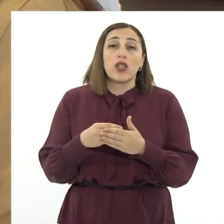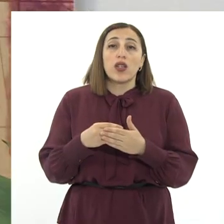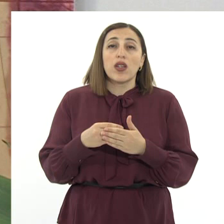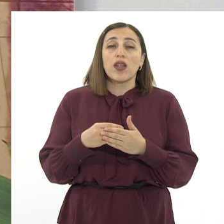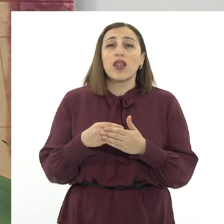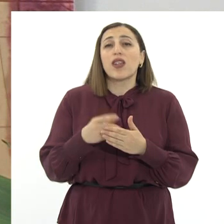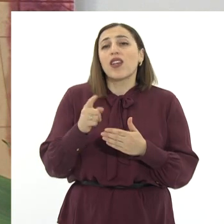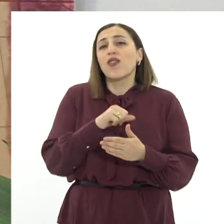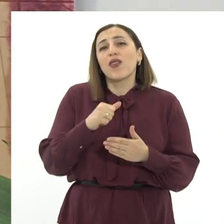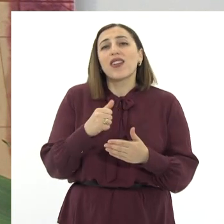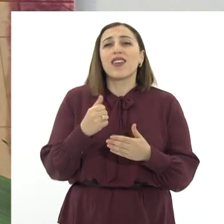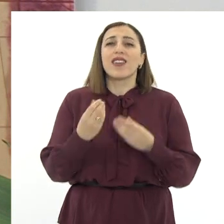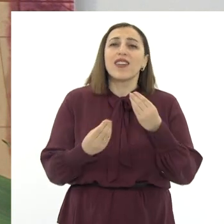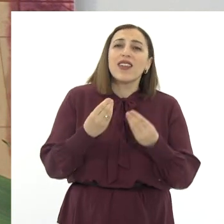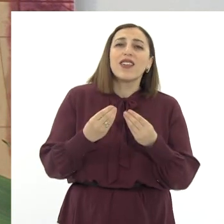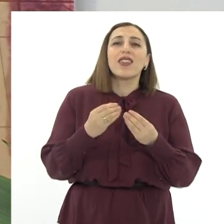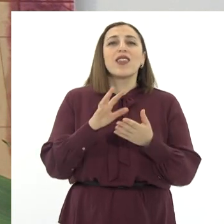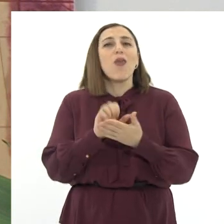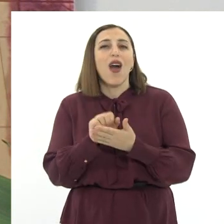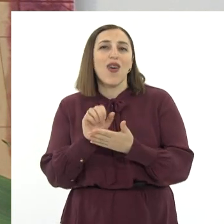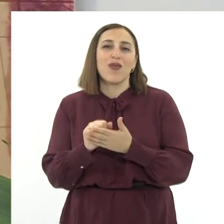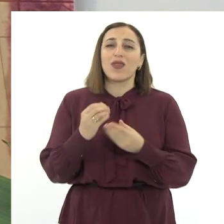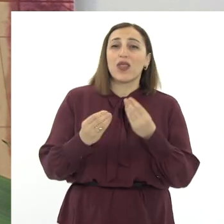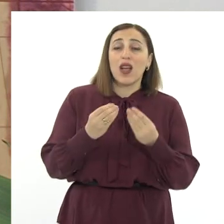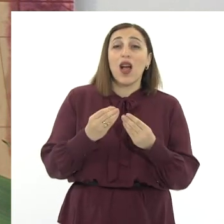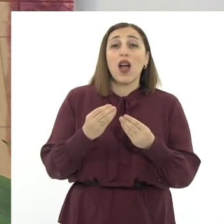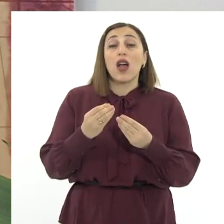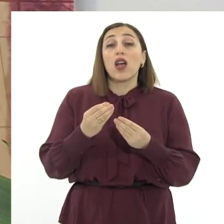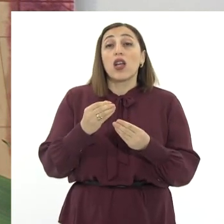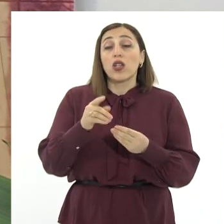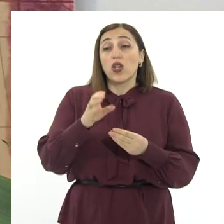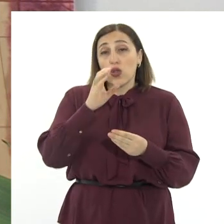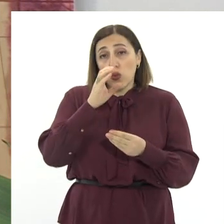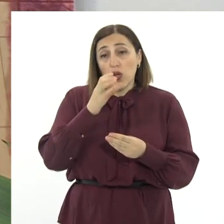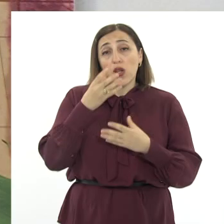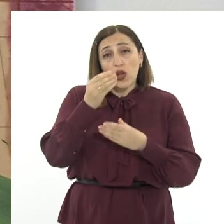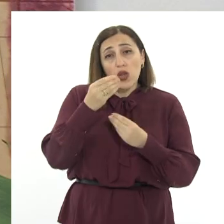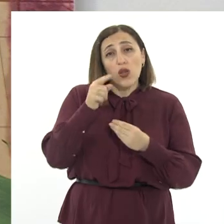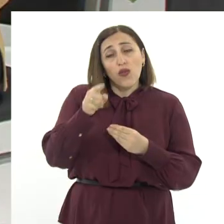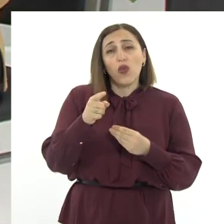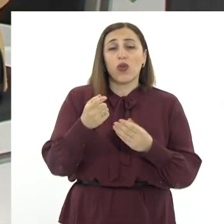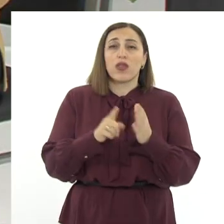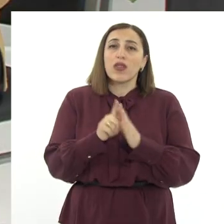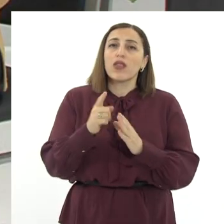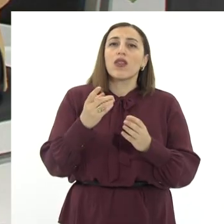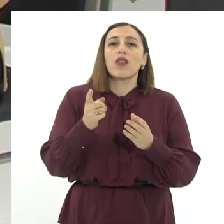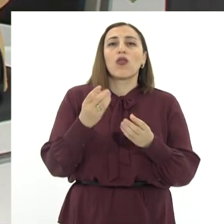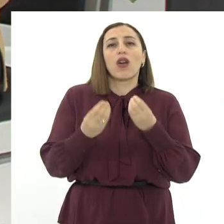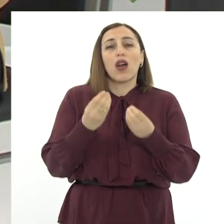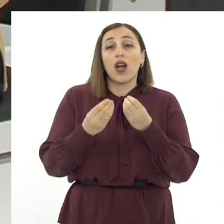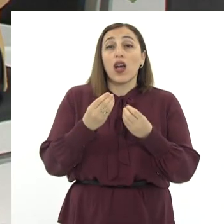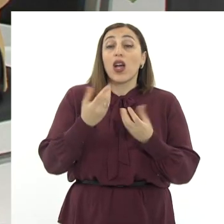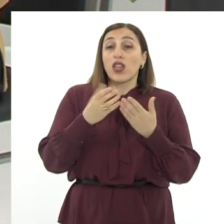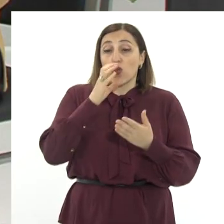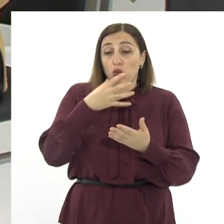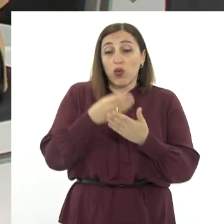է քննել ինչով զբաղվել, հա՞, զբաղմունք է պնդում շանը։ Է բարի եղեք, տվեք զբաղմունք, որ ինքը չփնտրի զբաղմունք։ Իրա գտած